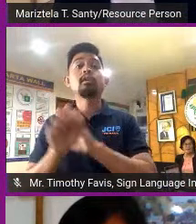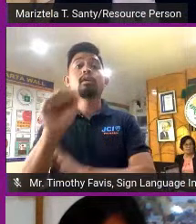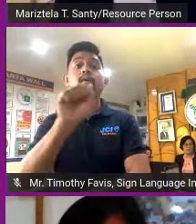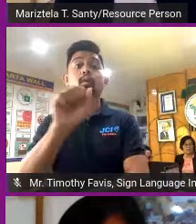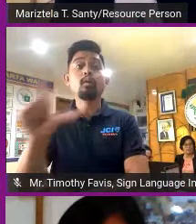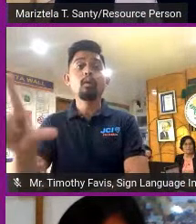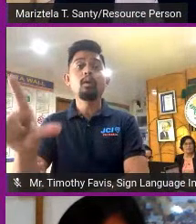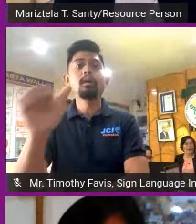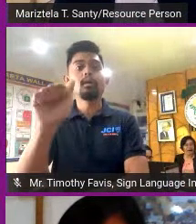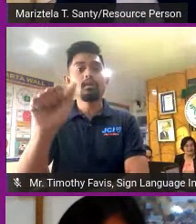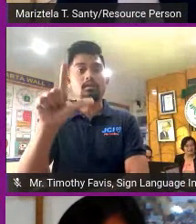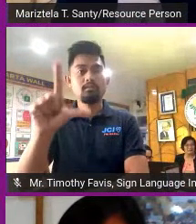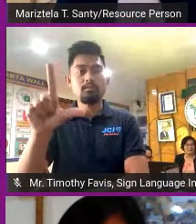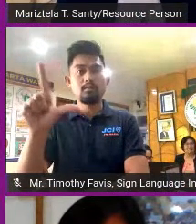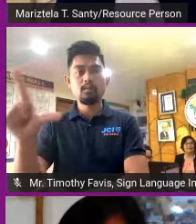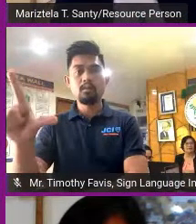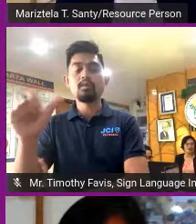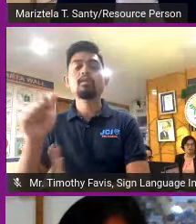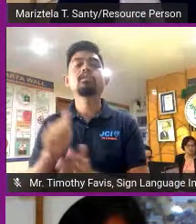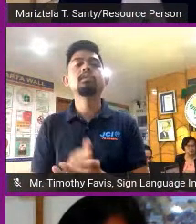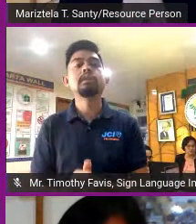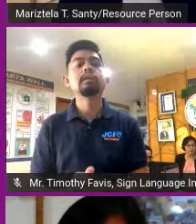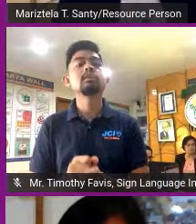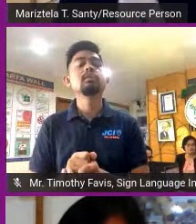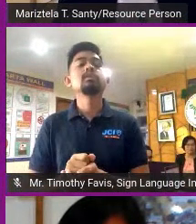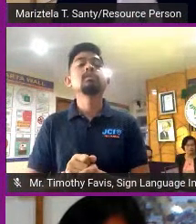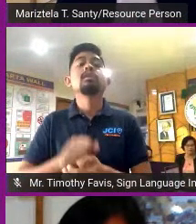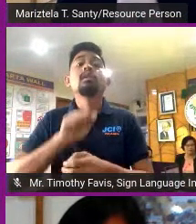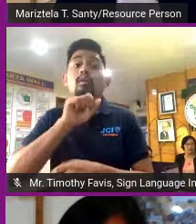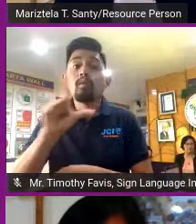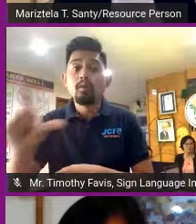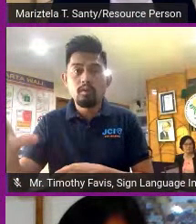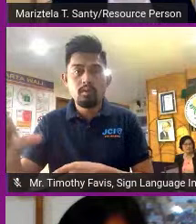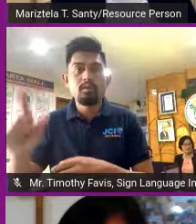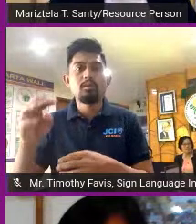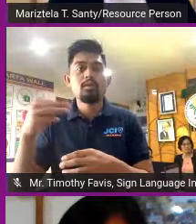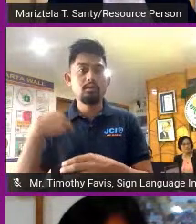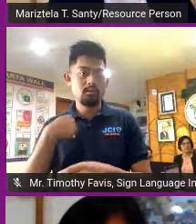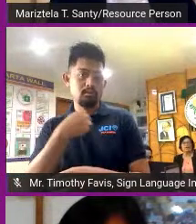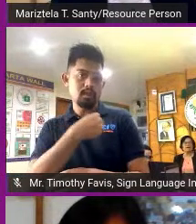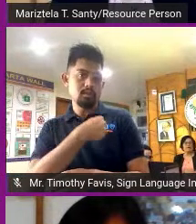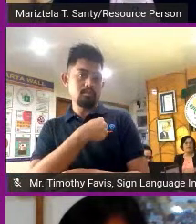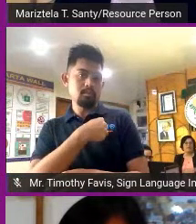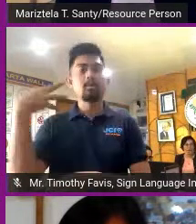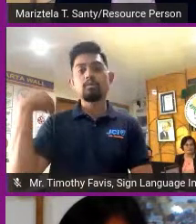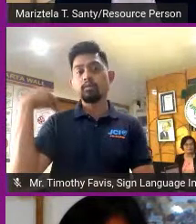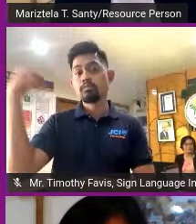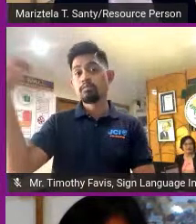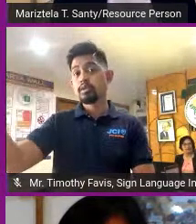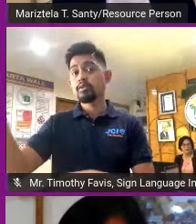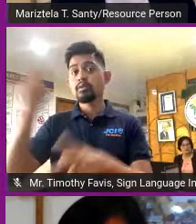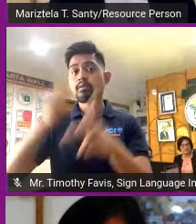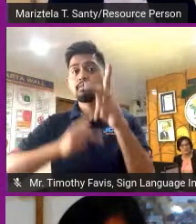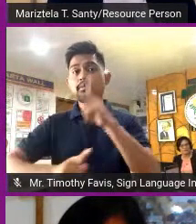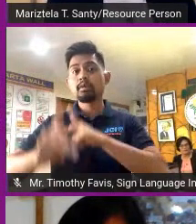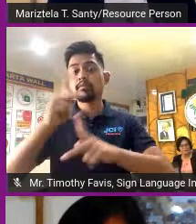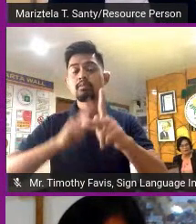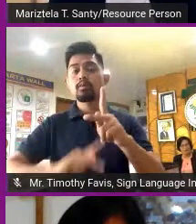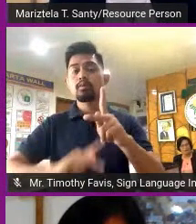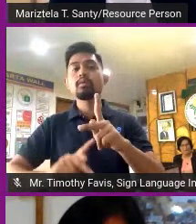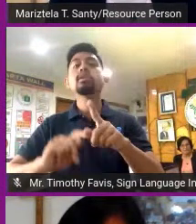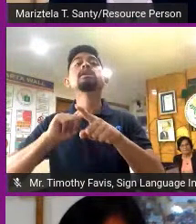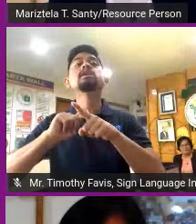isang barangay, lahat, hindi lang officialis, hindi lang barangay officials ang mag-train. Lahat na tao